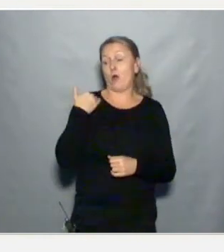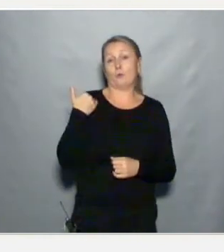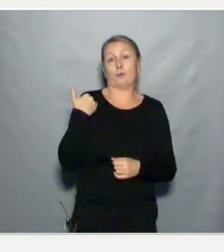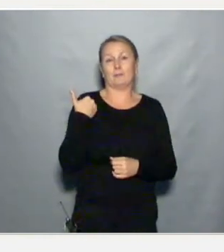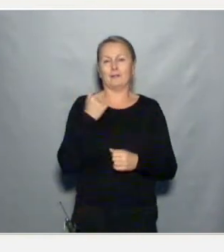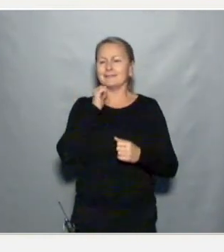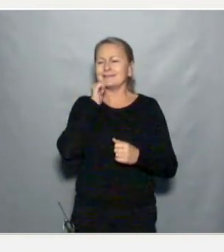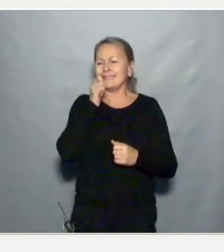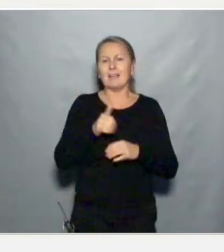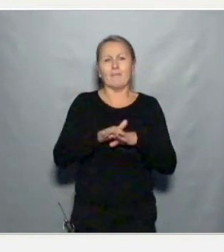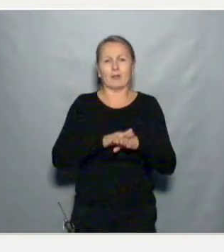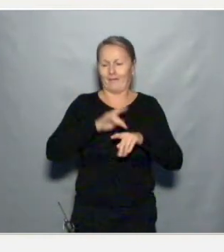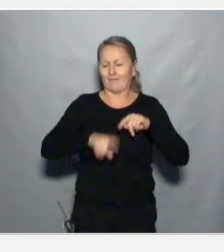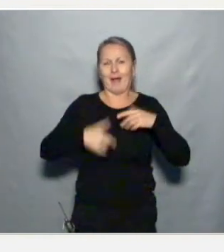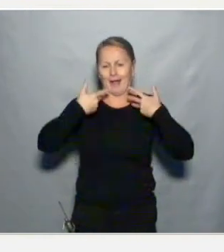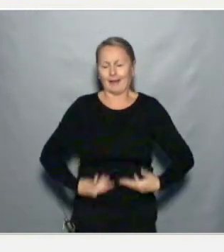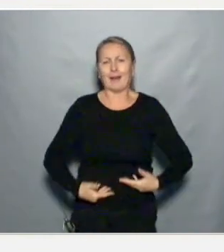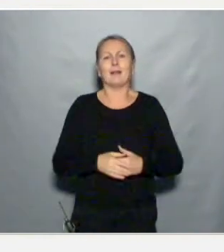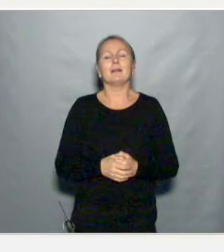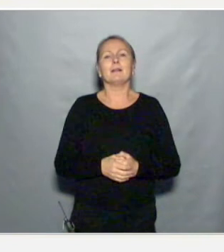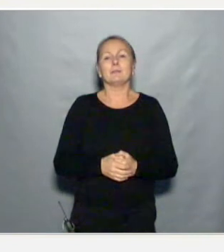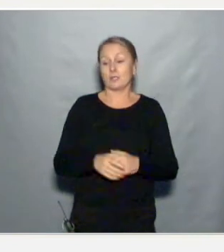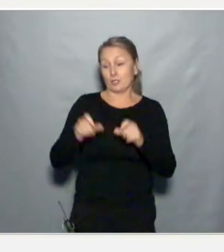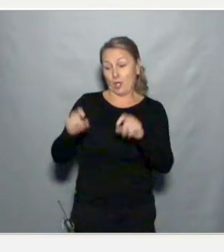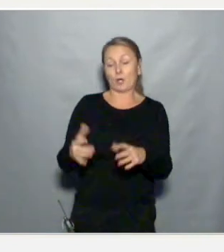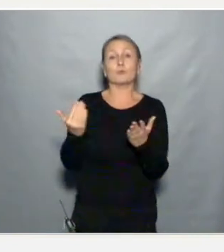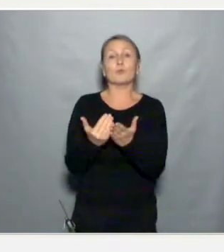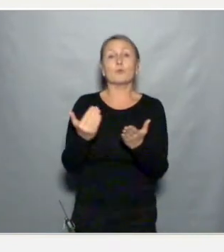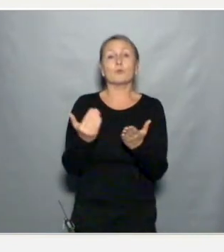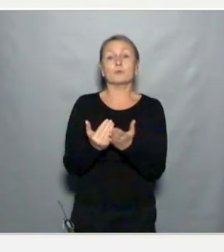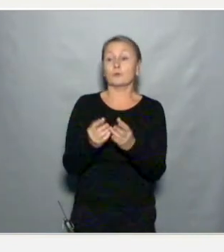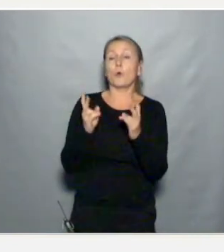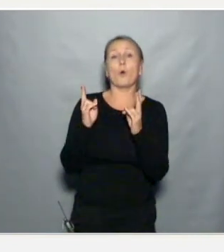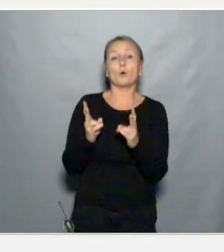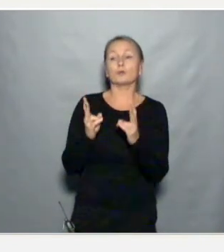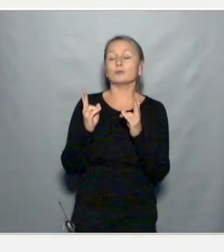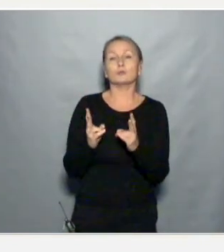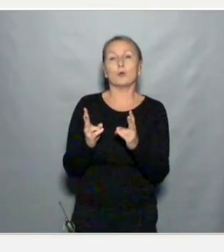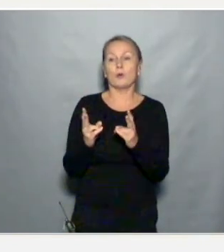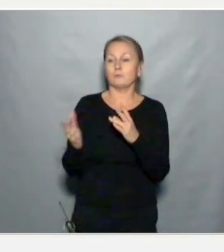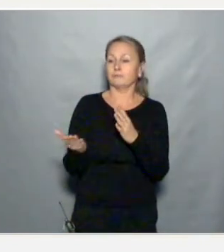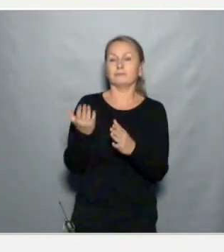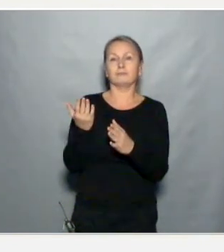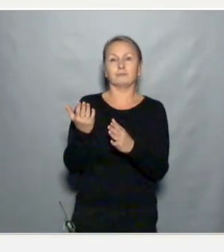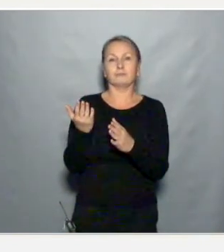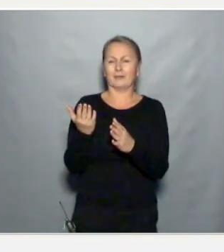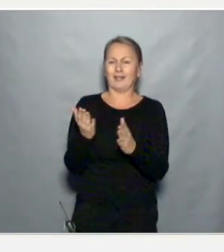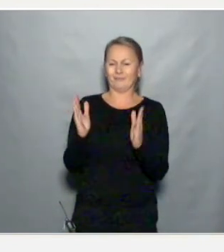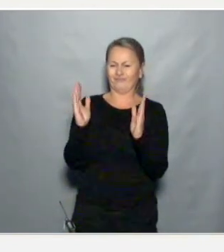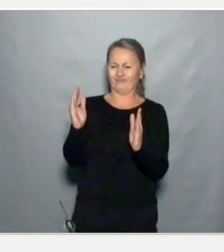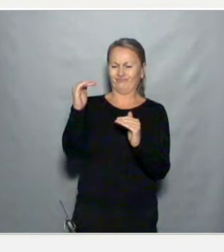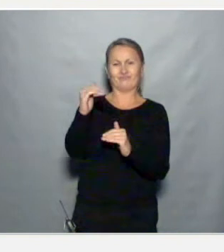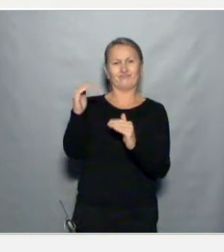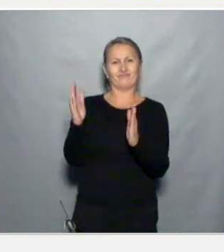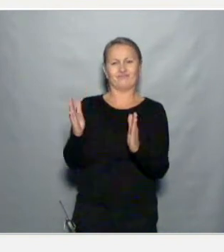tidigt kände mig fel. När jag började i skolan så skulle det snabbt också visa sig att det formatet som skolan